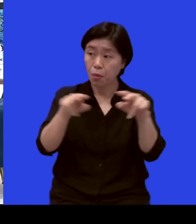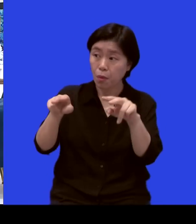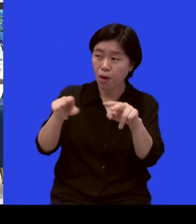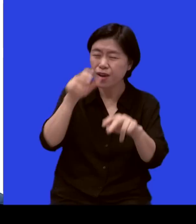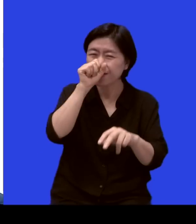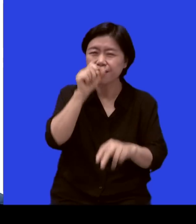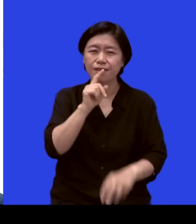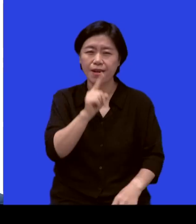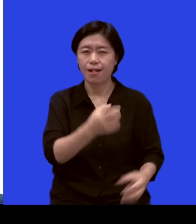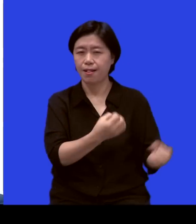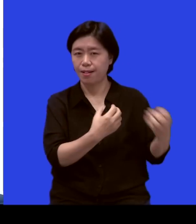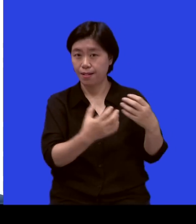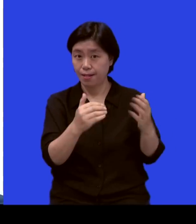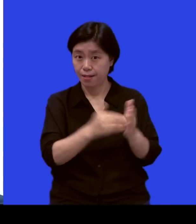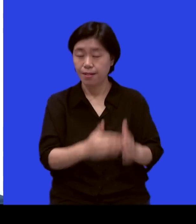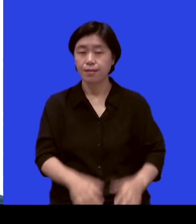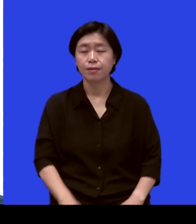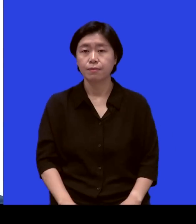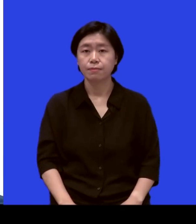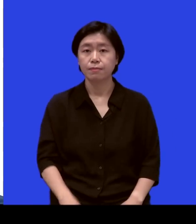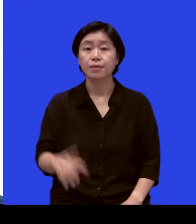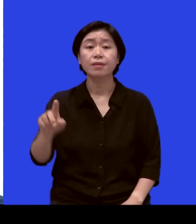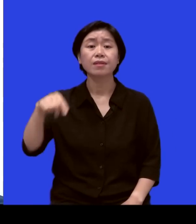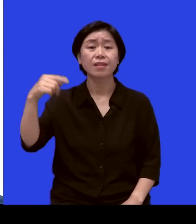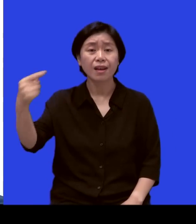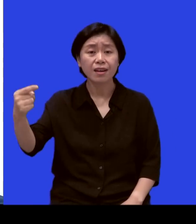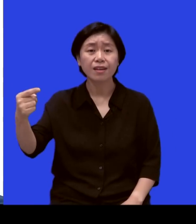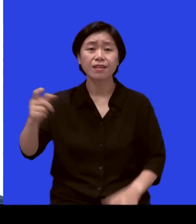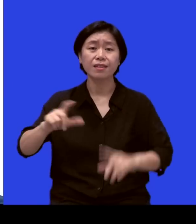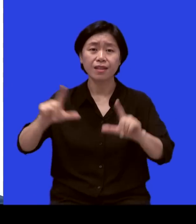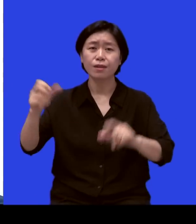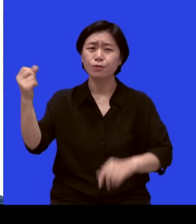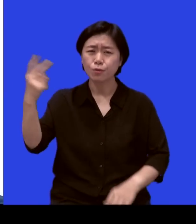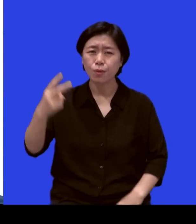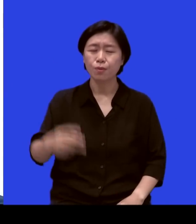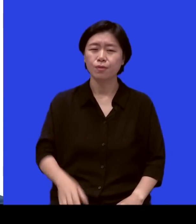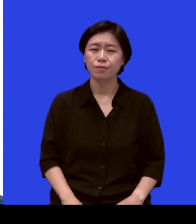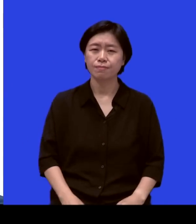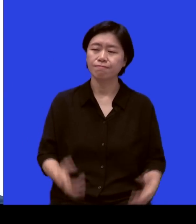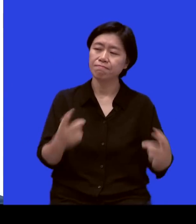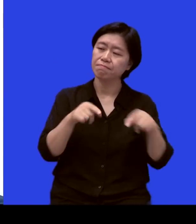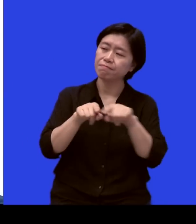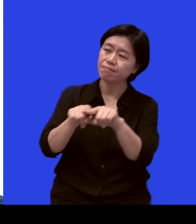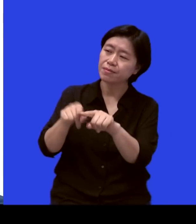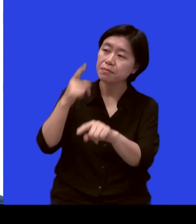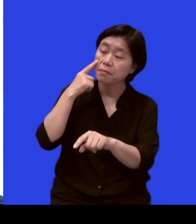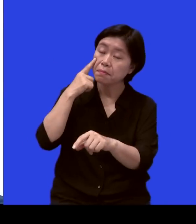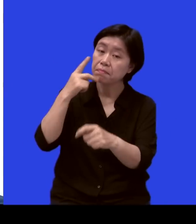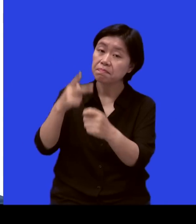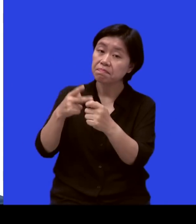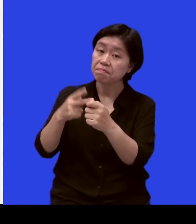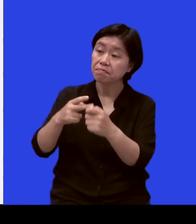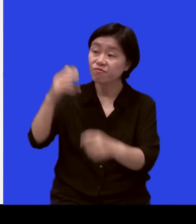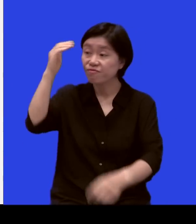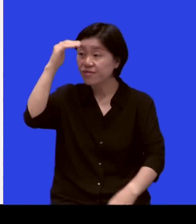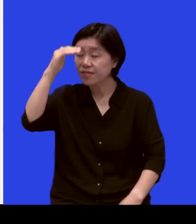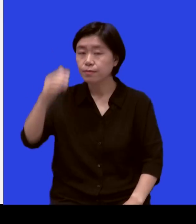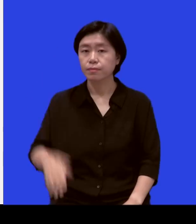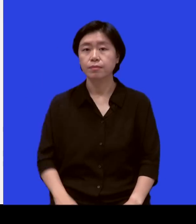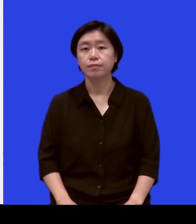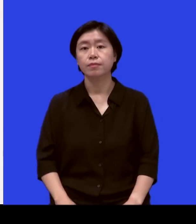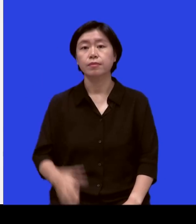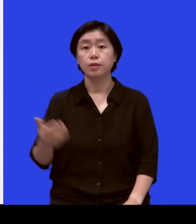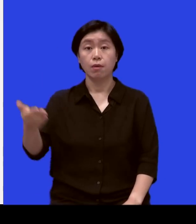이제 내려왔어요. 그랬더니 이제 못 가본 분들이 너무 좋으니까 또 가서 보자 그래가지고 못 간 분들이랑 그 다음날 또 갔어요. 네. 또 갔는데